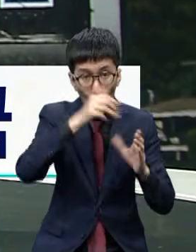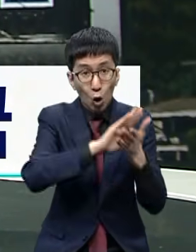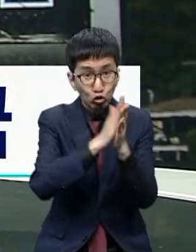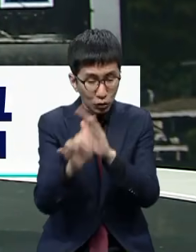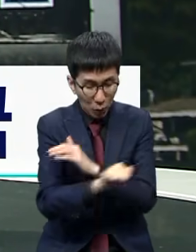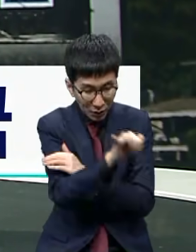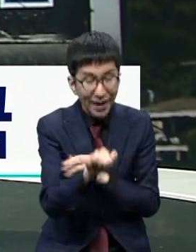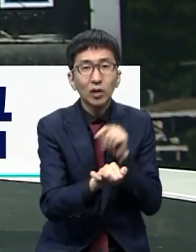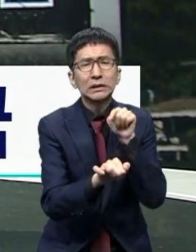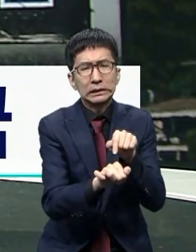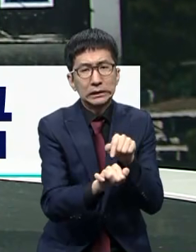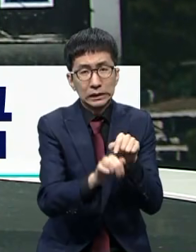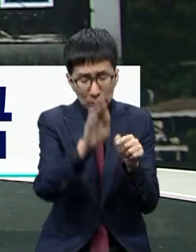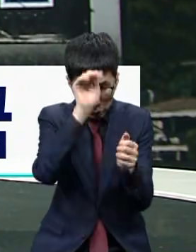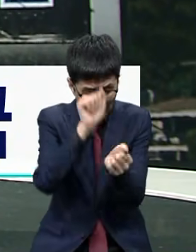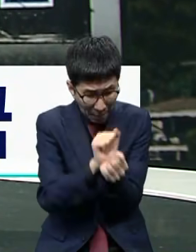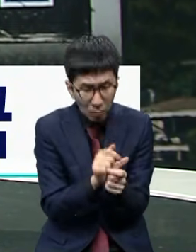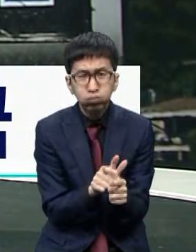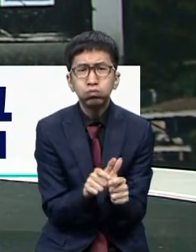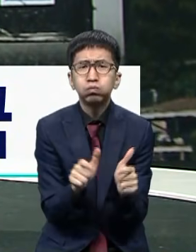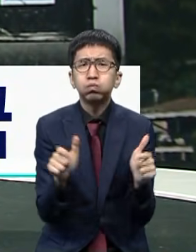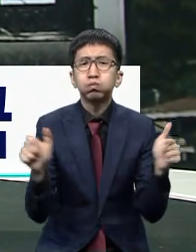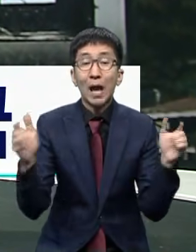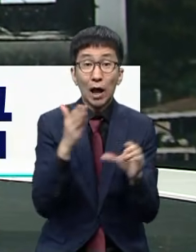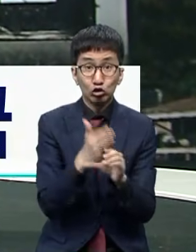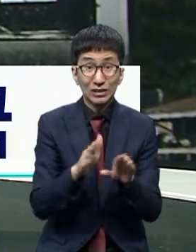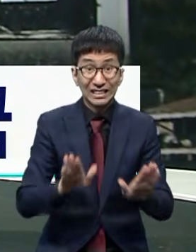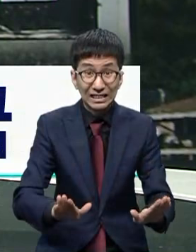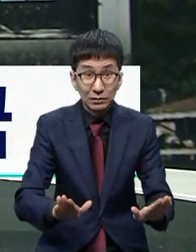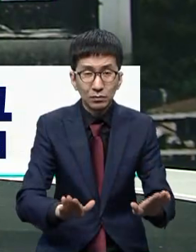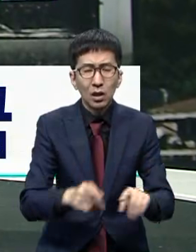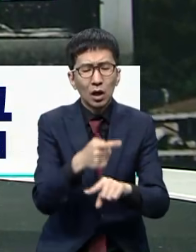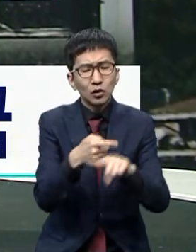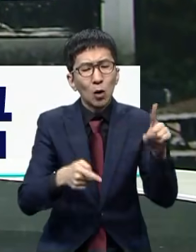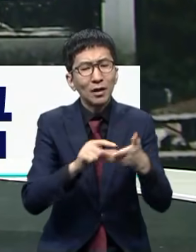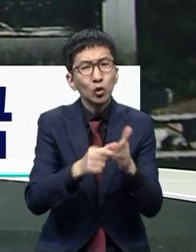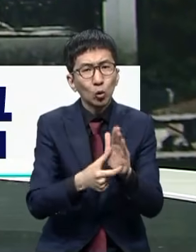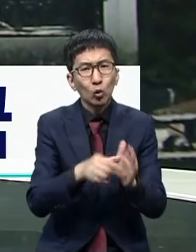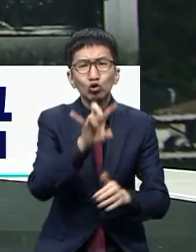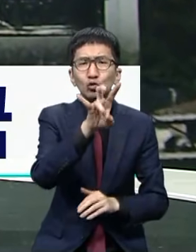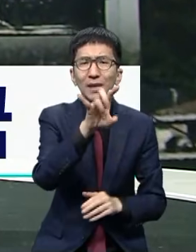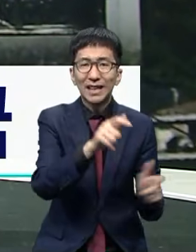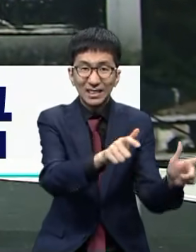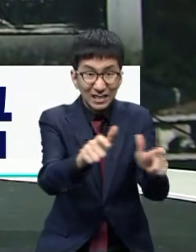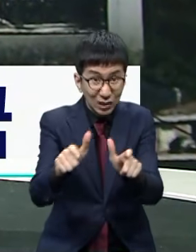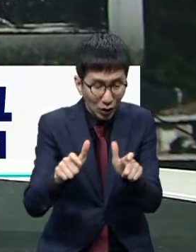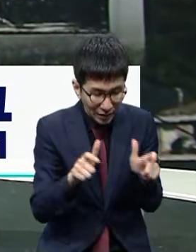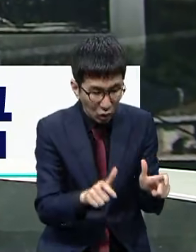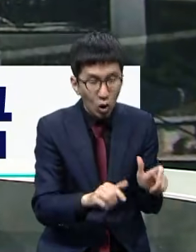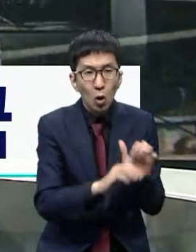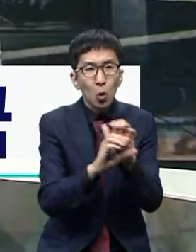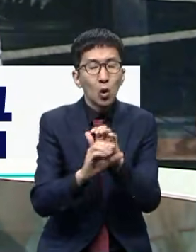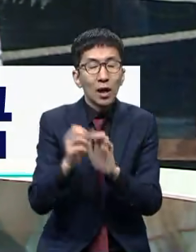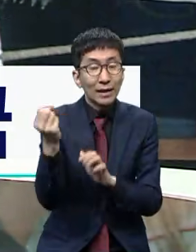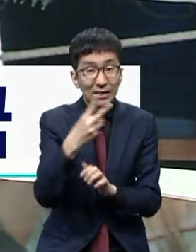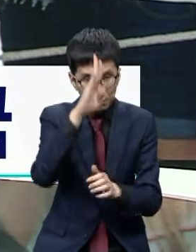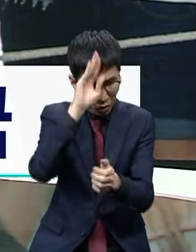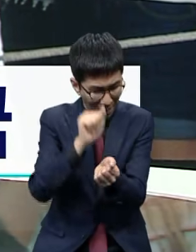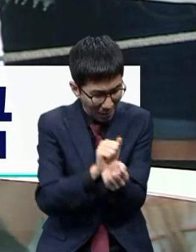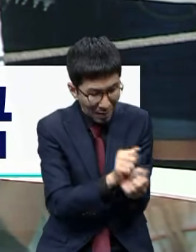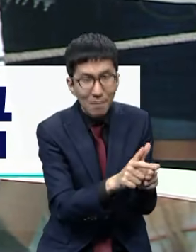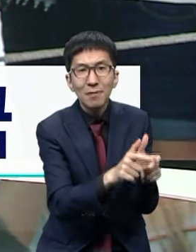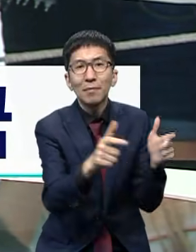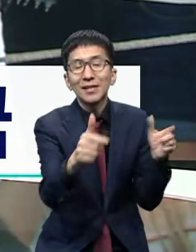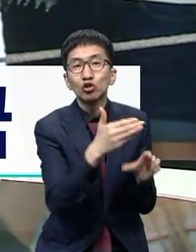미국에서도 델타 변이 바이러스가 급격히 번지면서 전체의 절반에 가까운 24개 주에서 다시 코로나 환자가 늘고